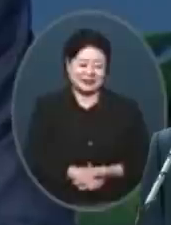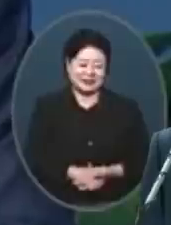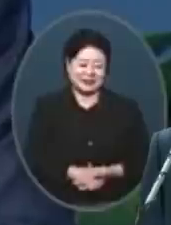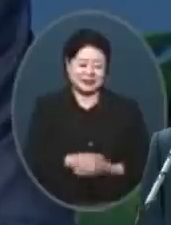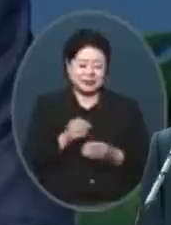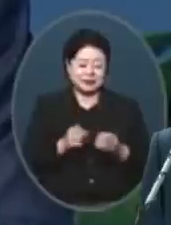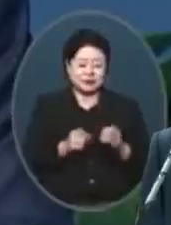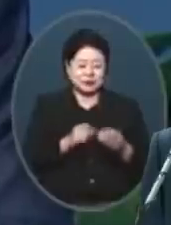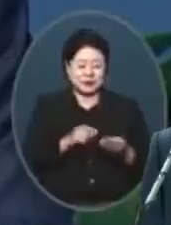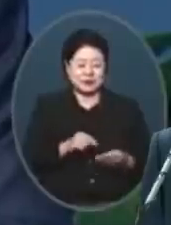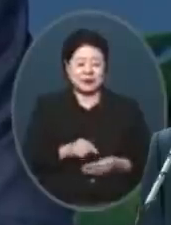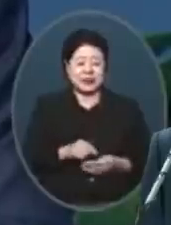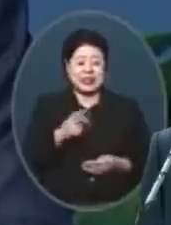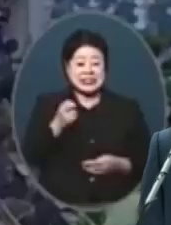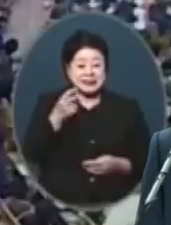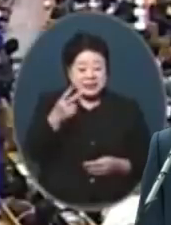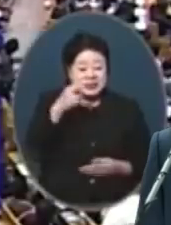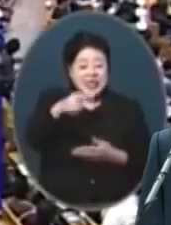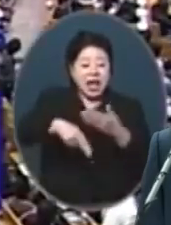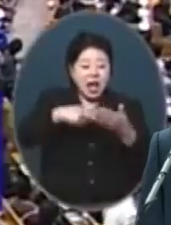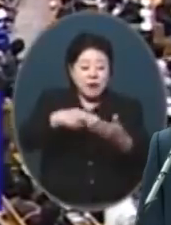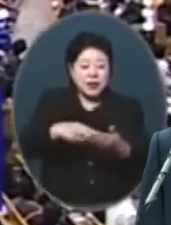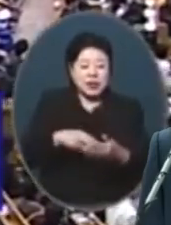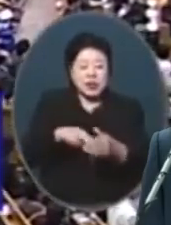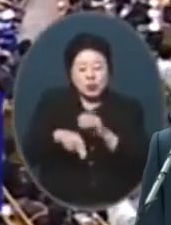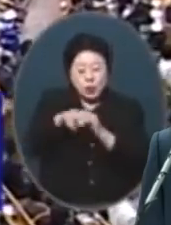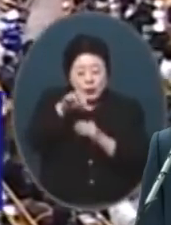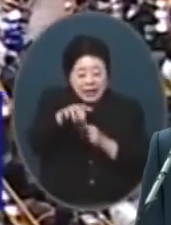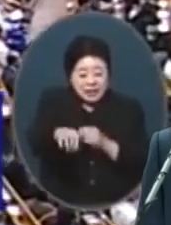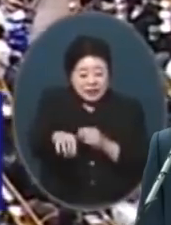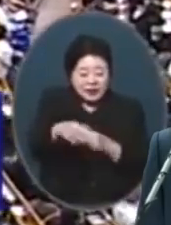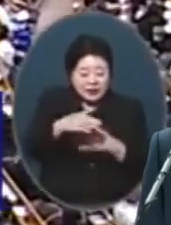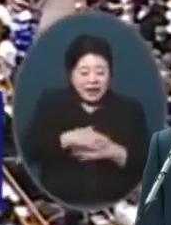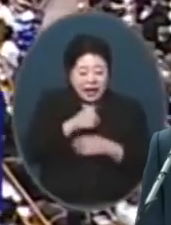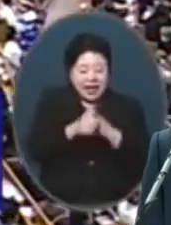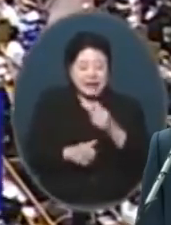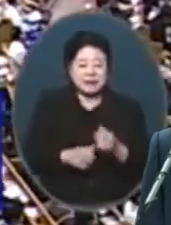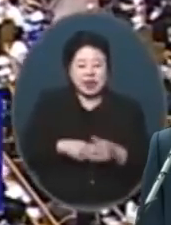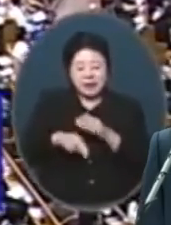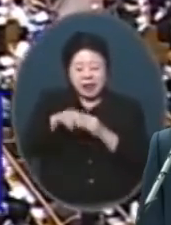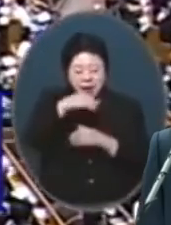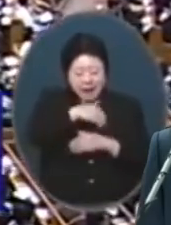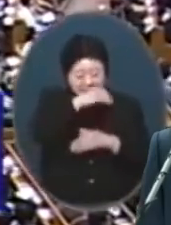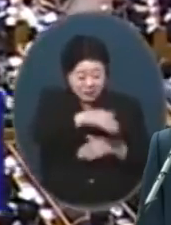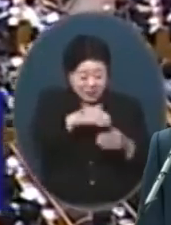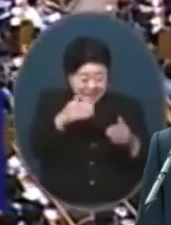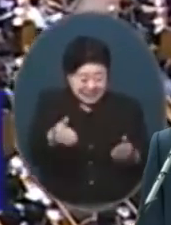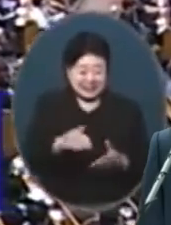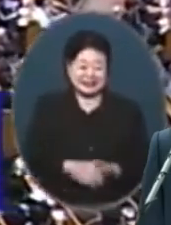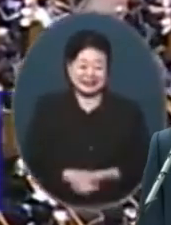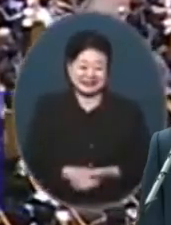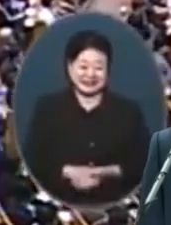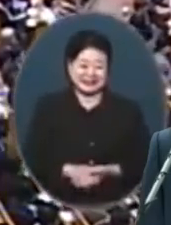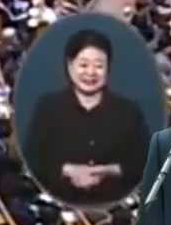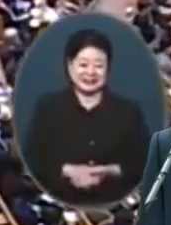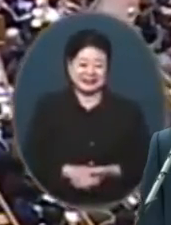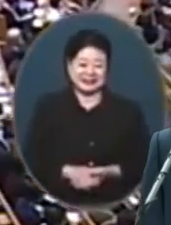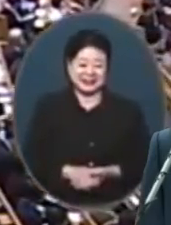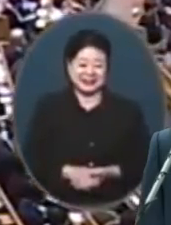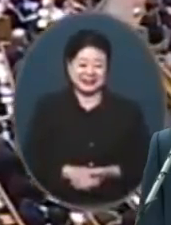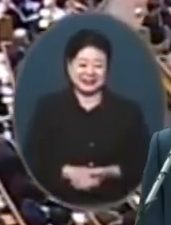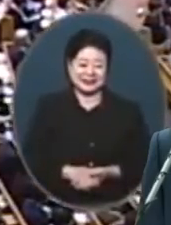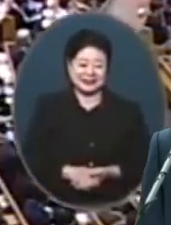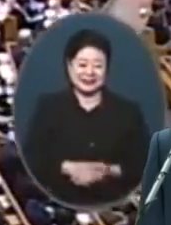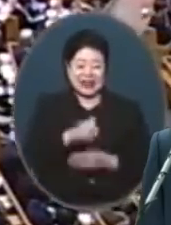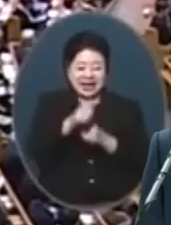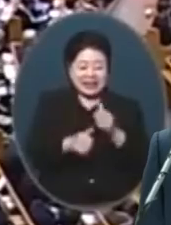시편 94편 22절에 야훼는 나의 요새시요 나의 하나님은 내가 피할 반석이시라고 그렇게